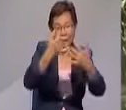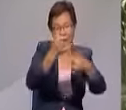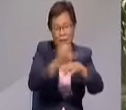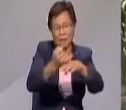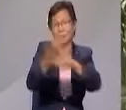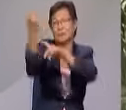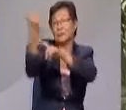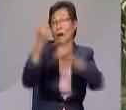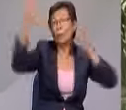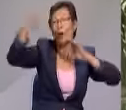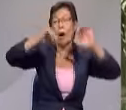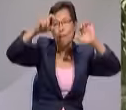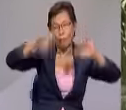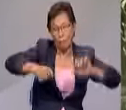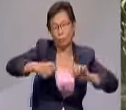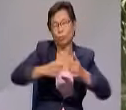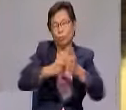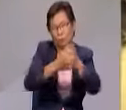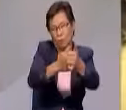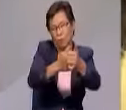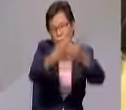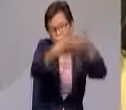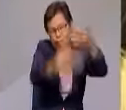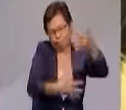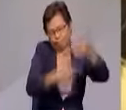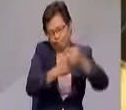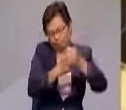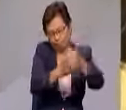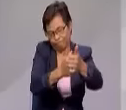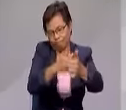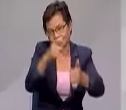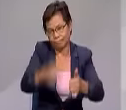di Malaysia yang perlu dipatuhi.